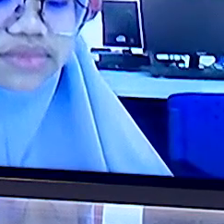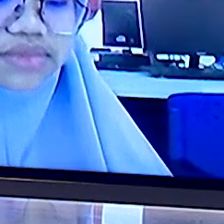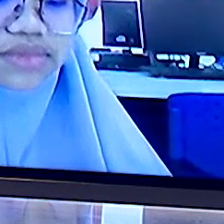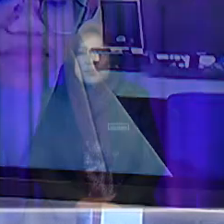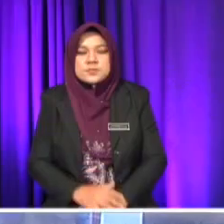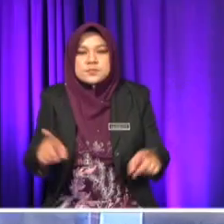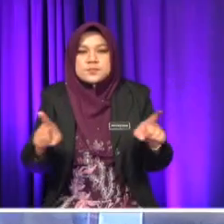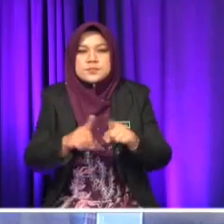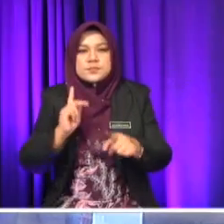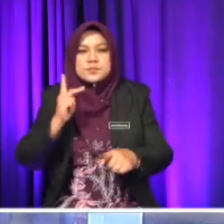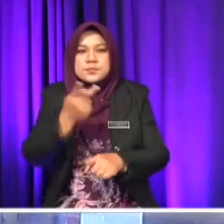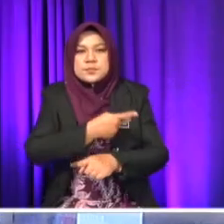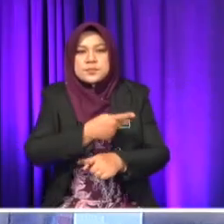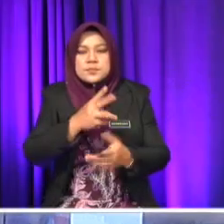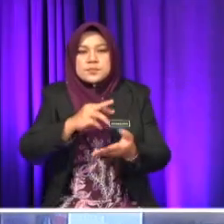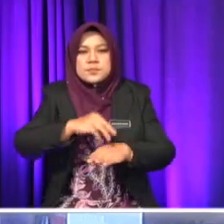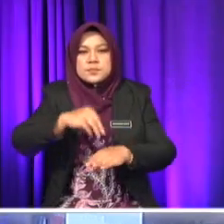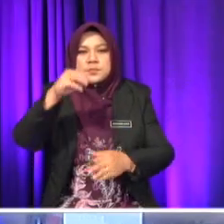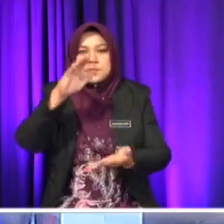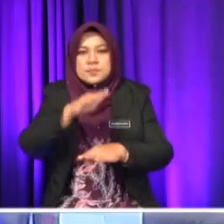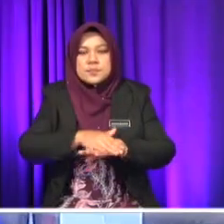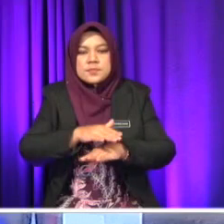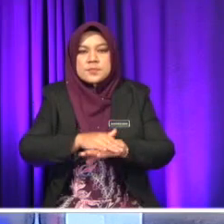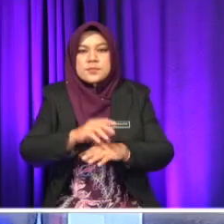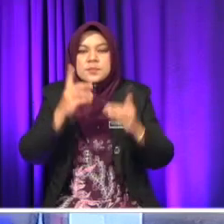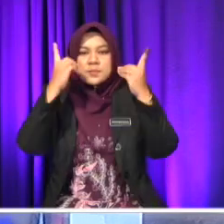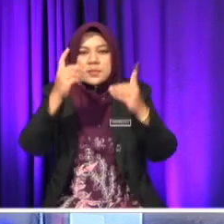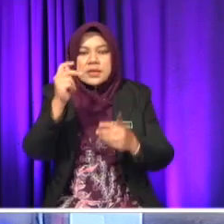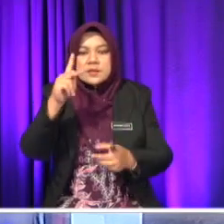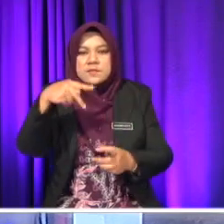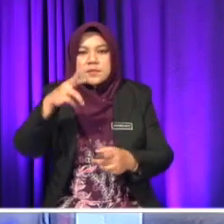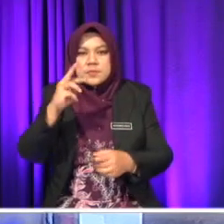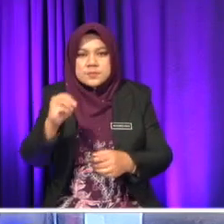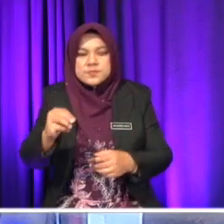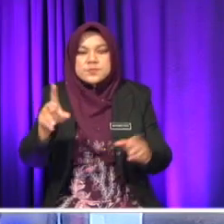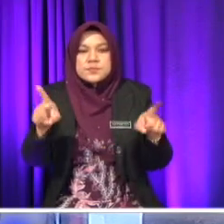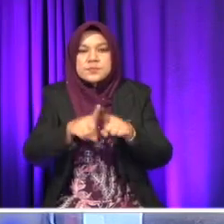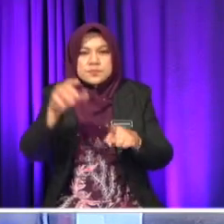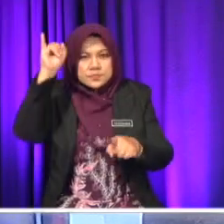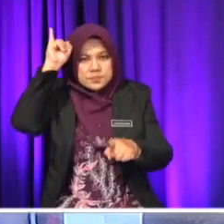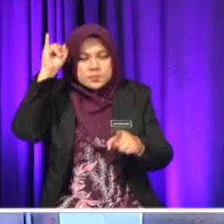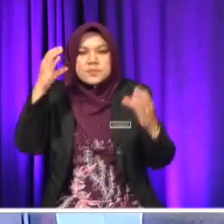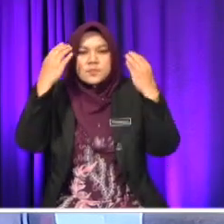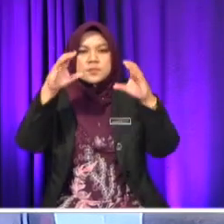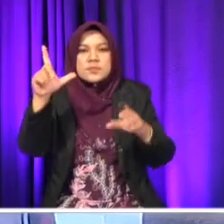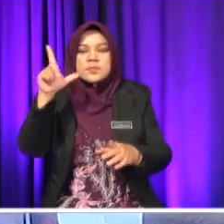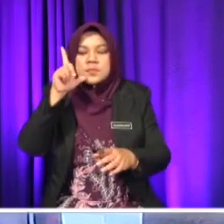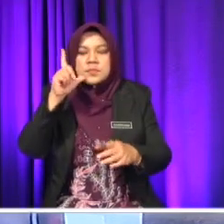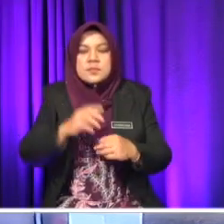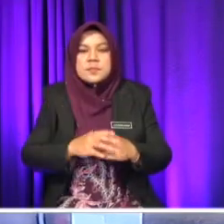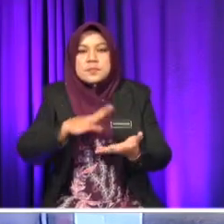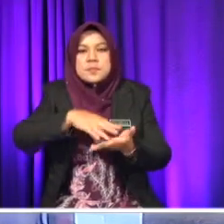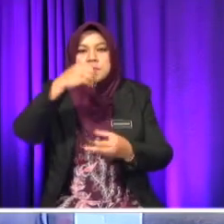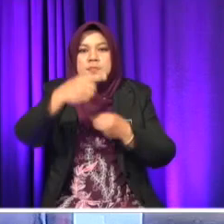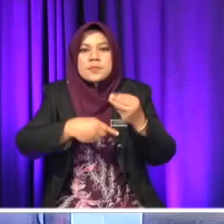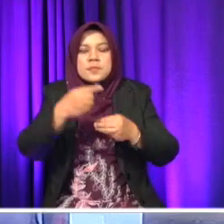bersama kami dalam slot Menengah Atas directv KPM bersama saya irfansyahmi dan juga cek gula Tifah di sini belajar tentang